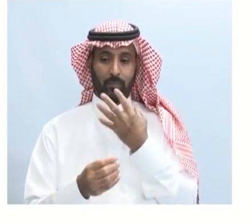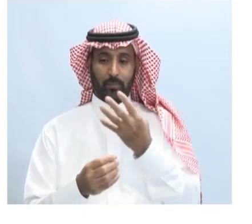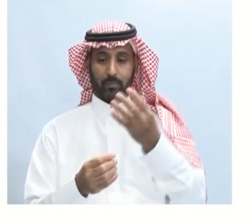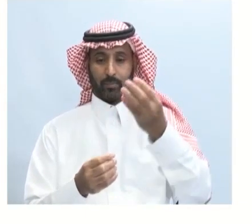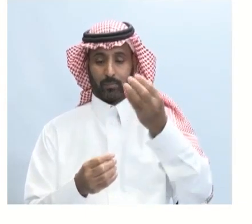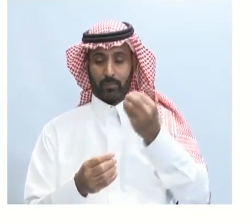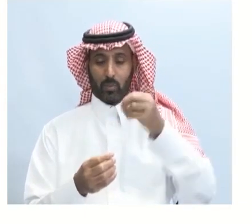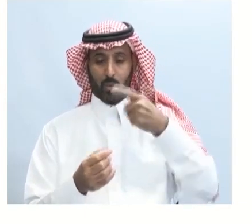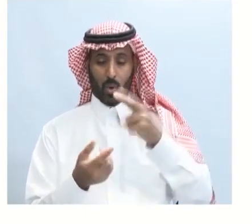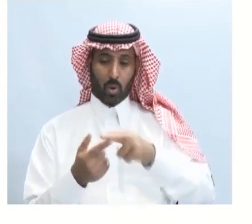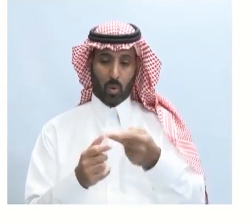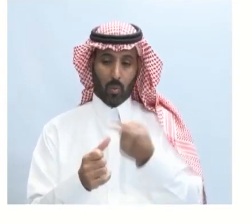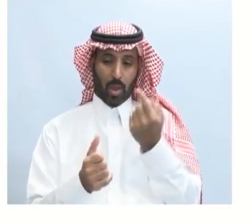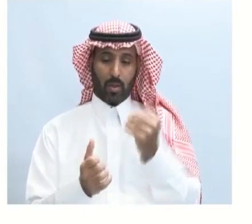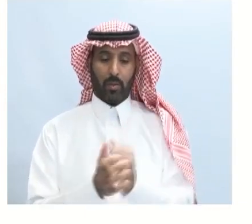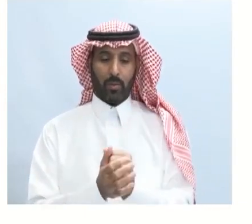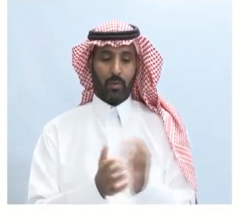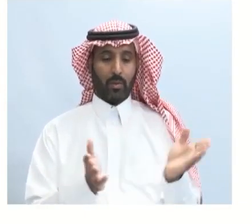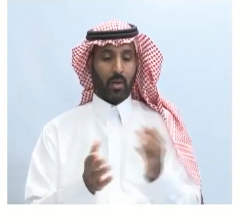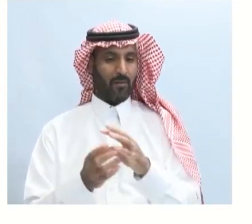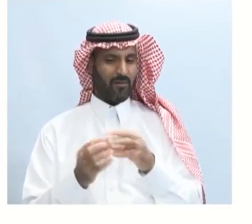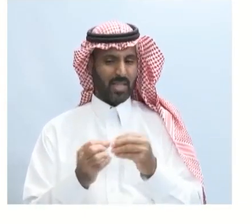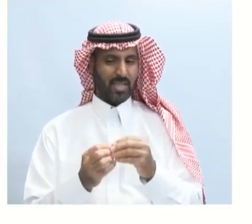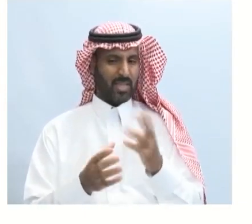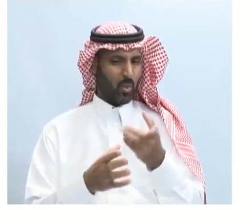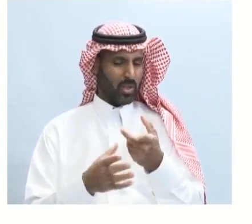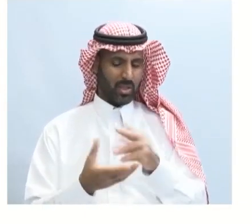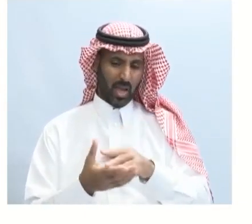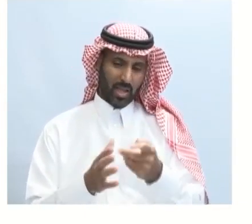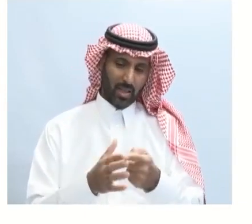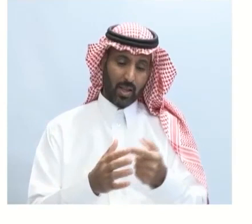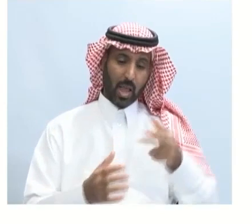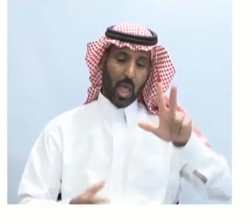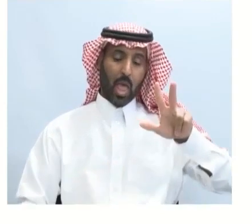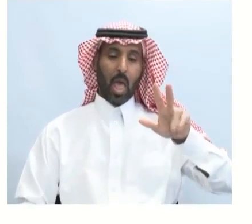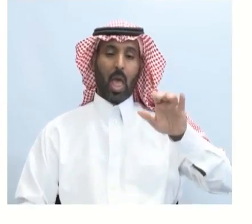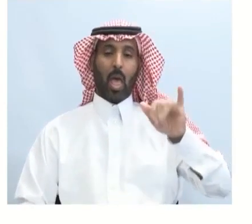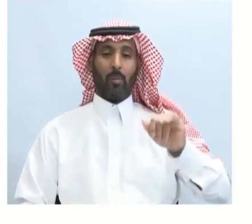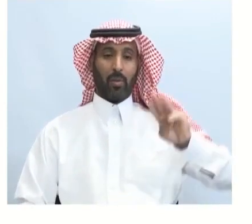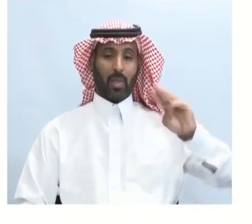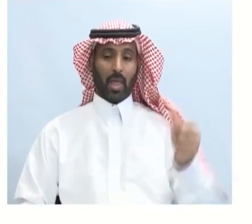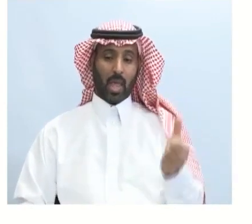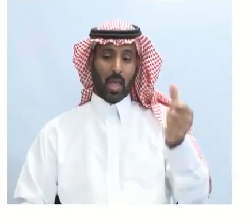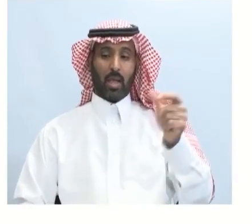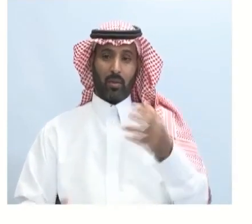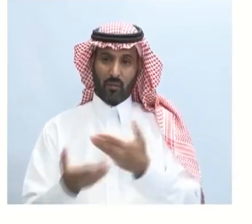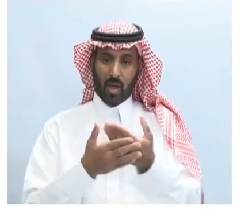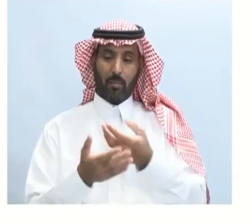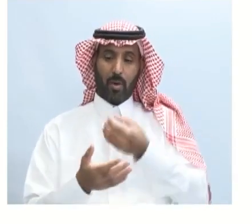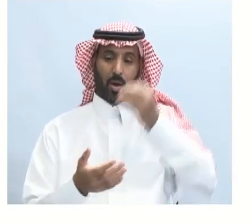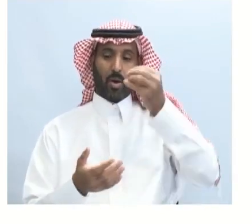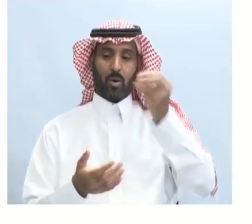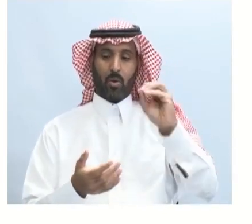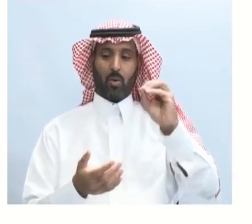اذا هذا النوع الاول فسر ماذا حدث للميثان عندما تفاعل مع مصدر الاكسجين قلنا ان الاكسجين